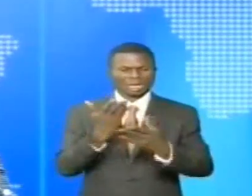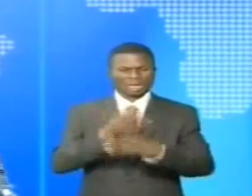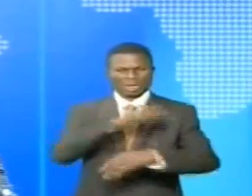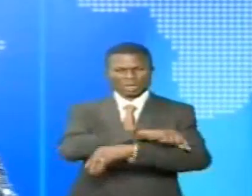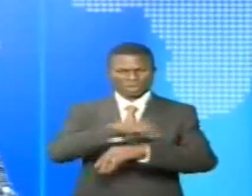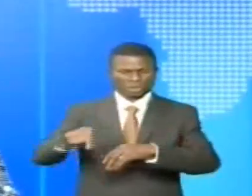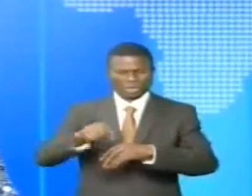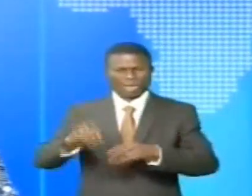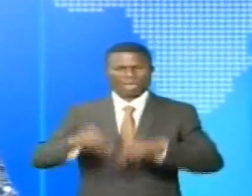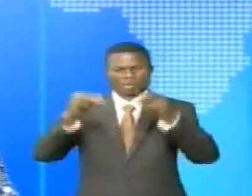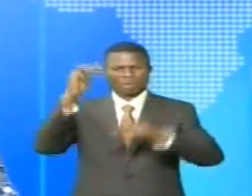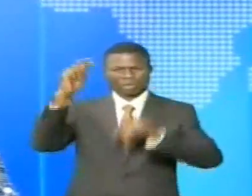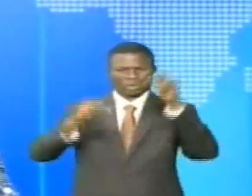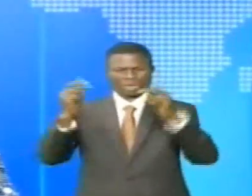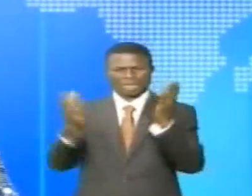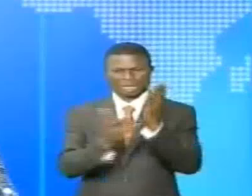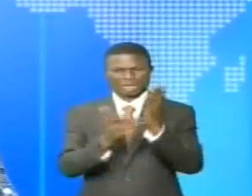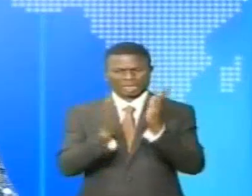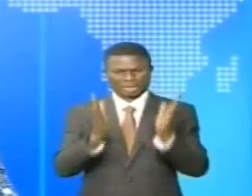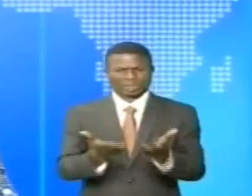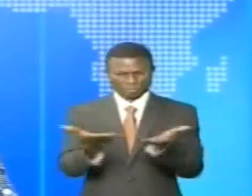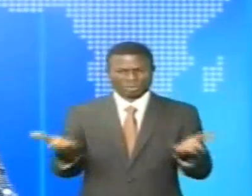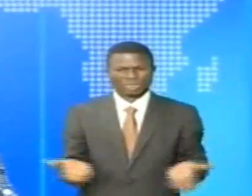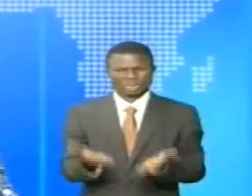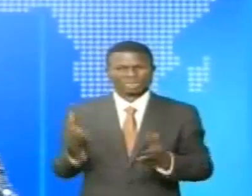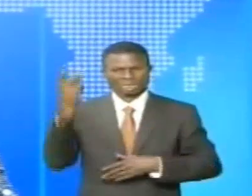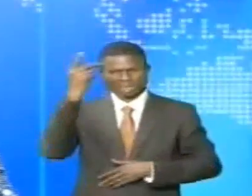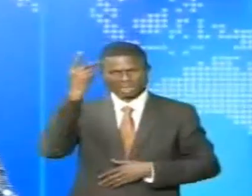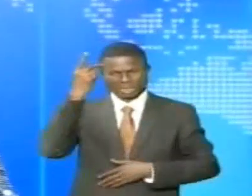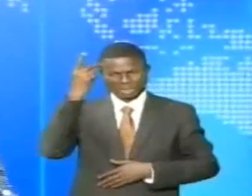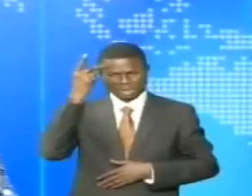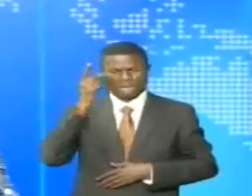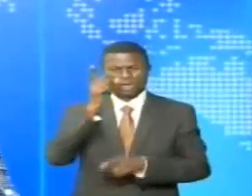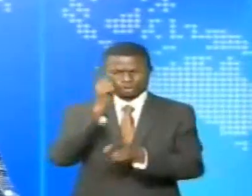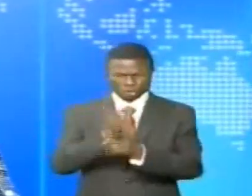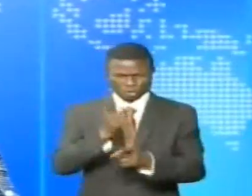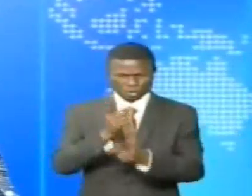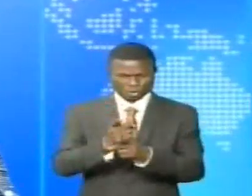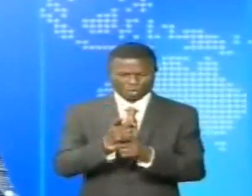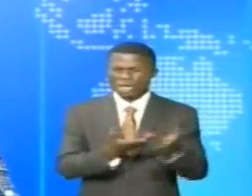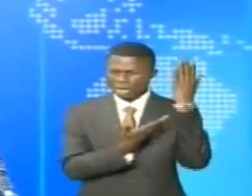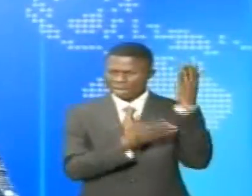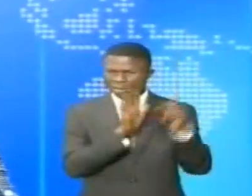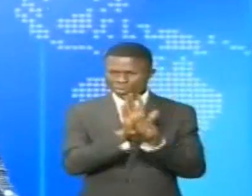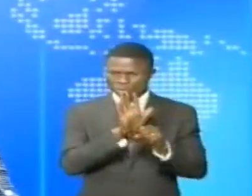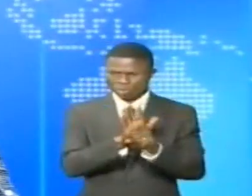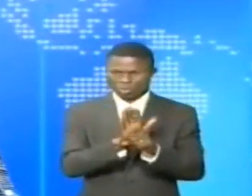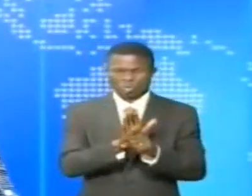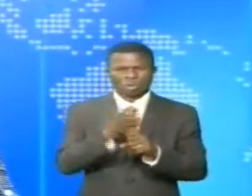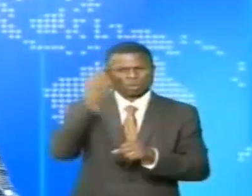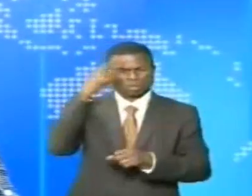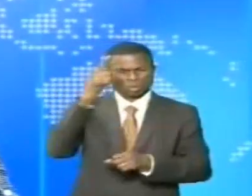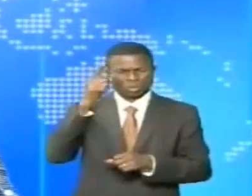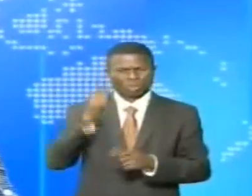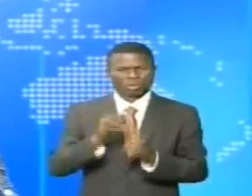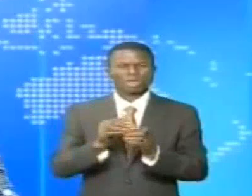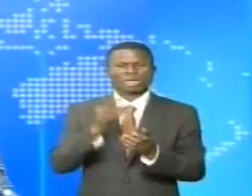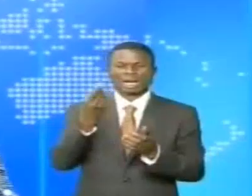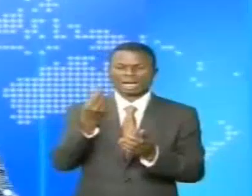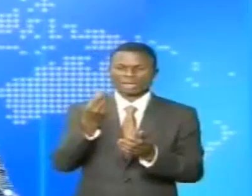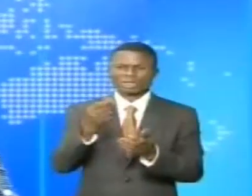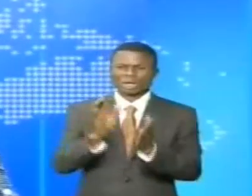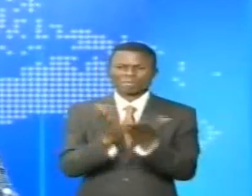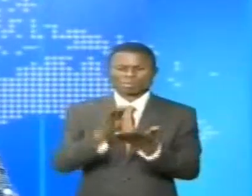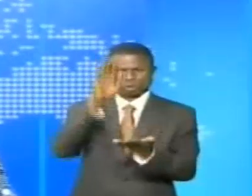niveau des techniciens locaux. Cela aura certainement un impact positif sur la baisse du prix du